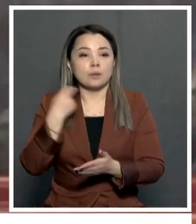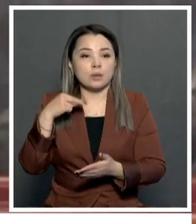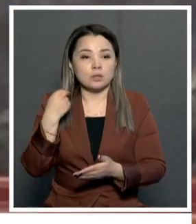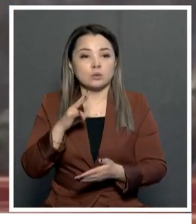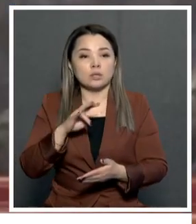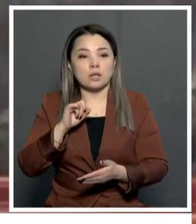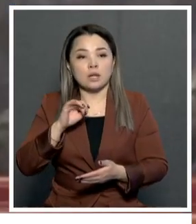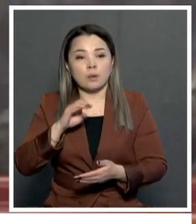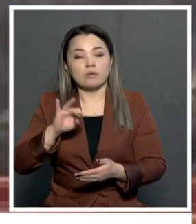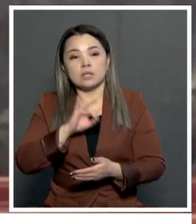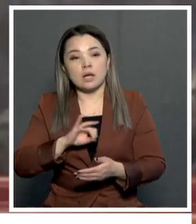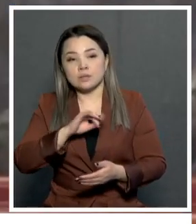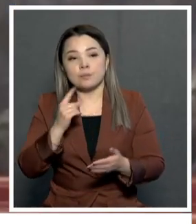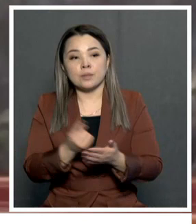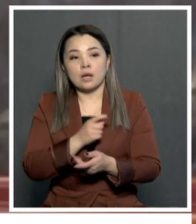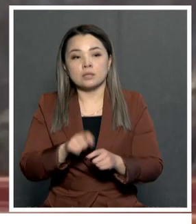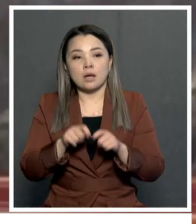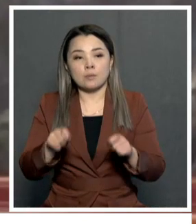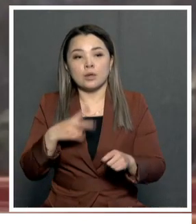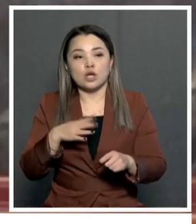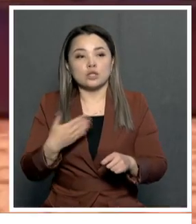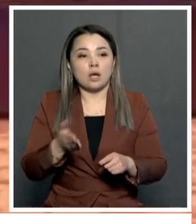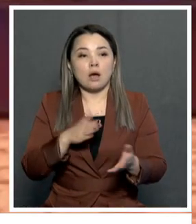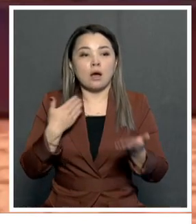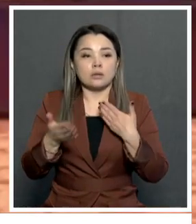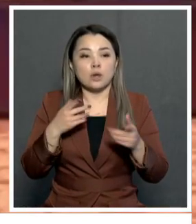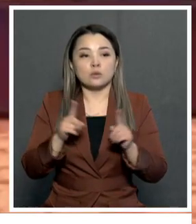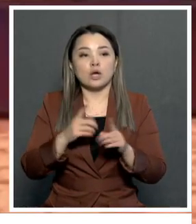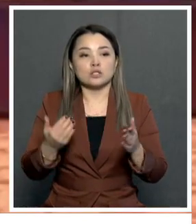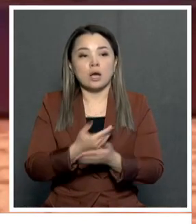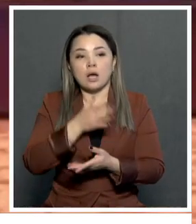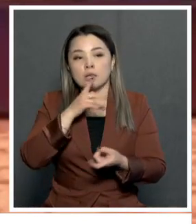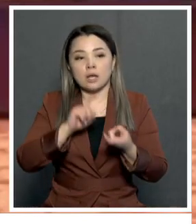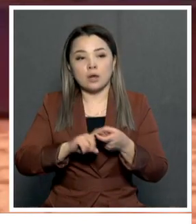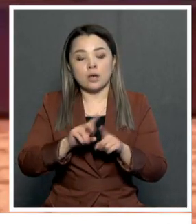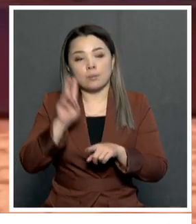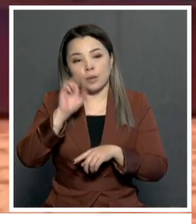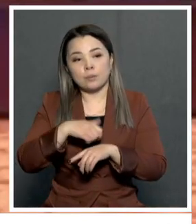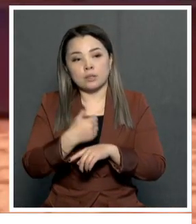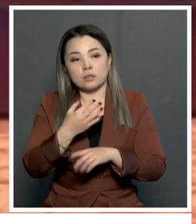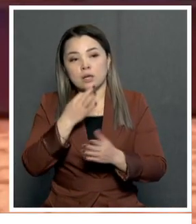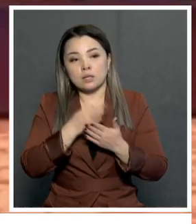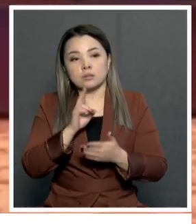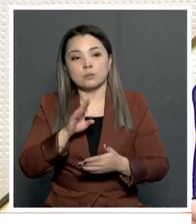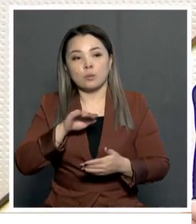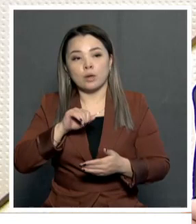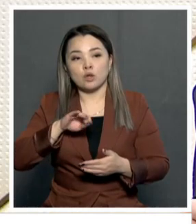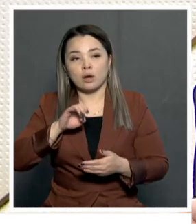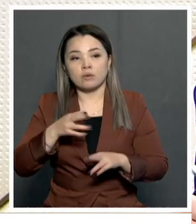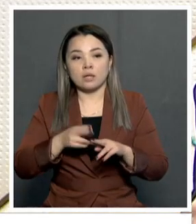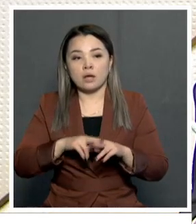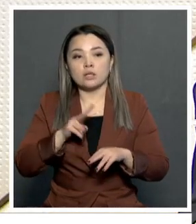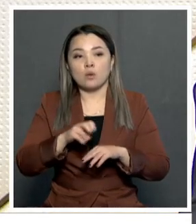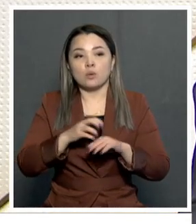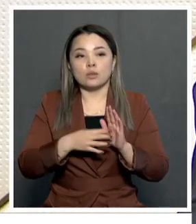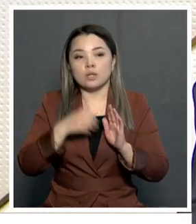Нұрсұлтан Назарбаевтың тарихи рөлін, ал екі жақты қарым-қатынастың жаңа кезеңі мемлекет басшысы Қасым Жомарт Тоқаевтың 2019